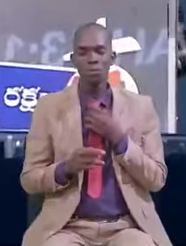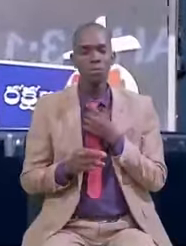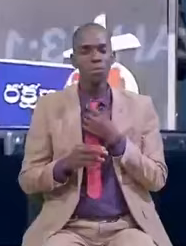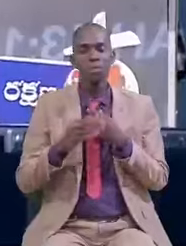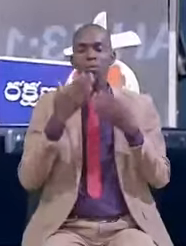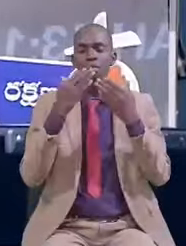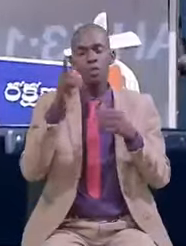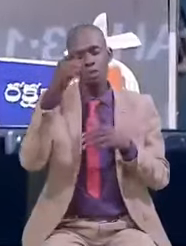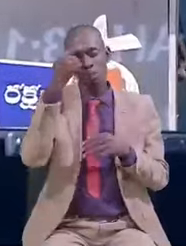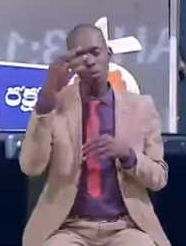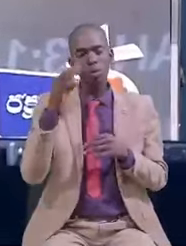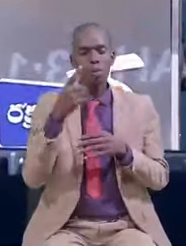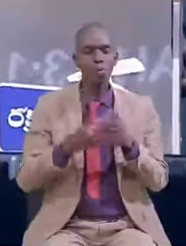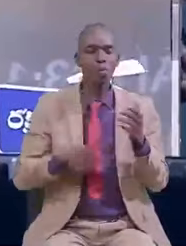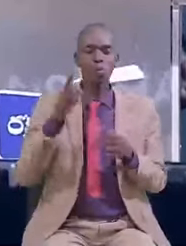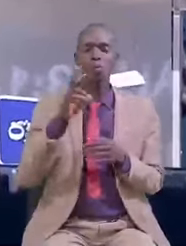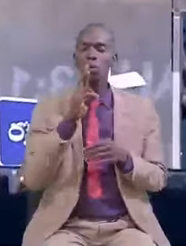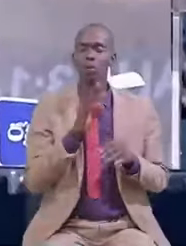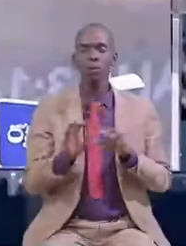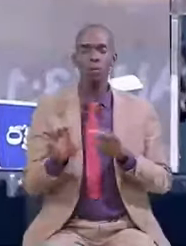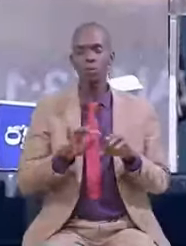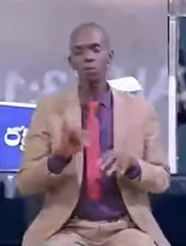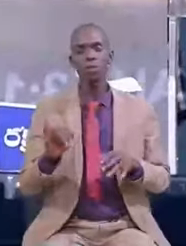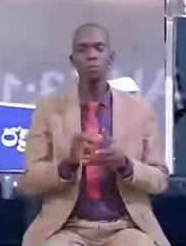Merci pour les choses que tu fais.